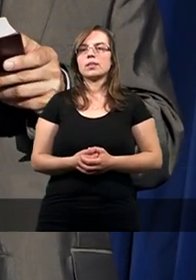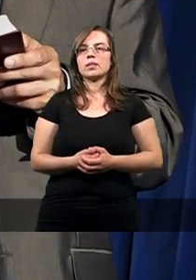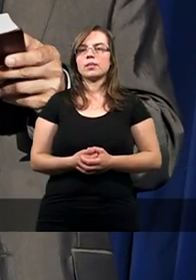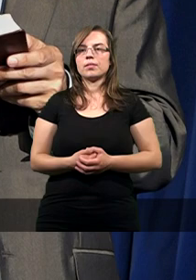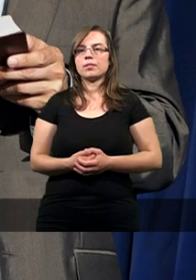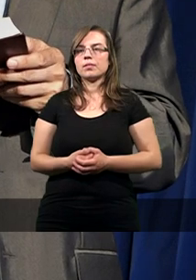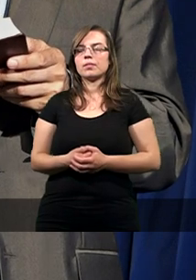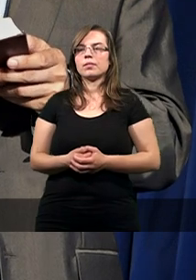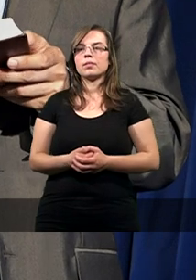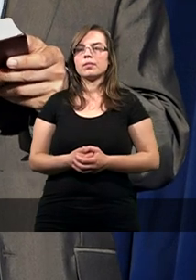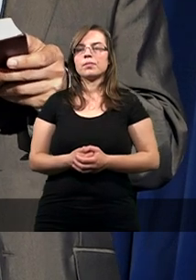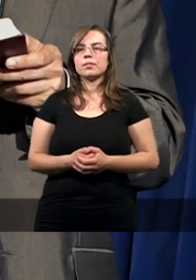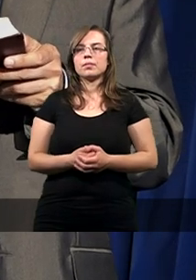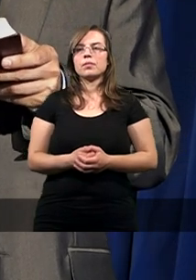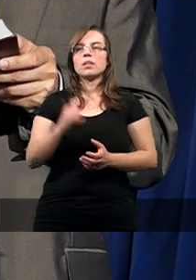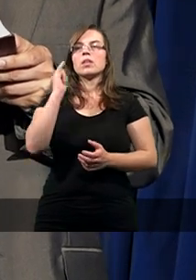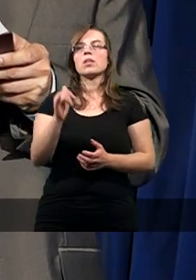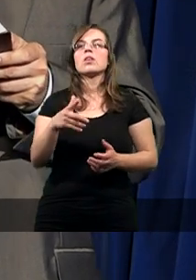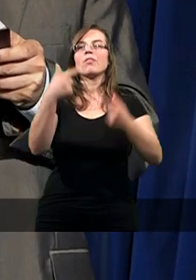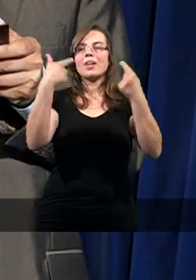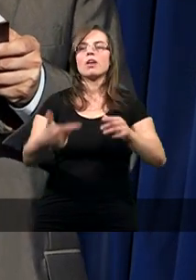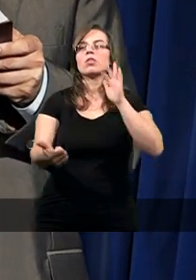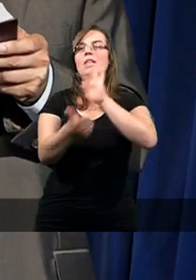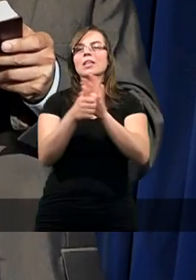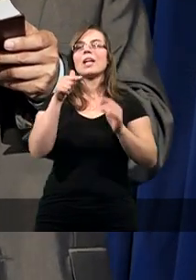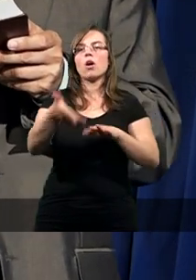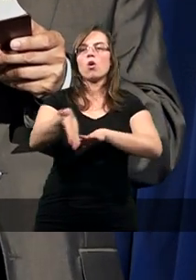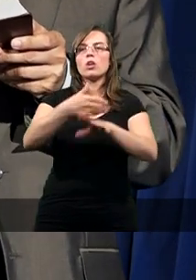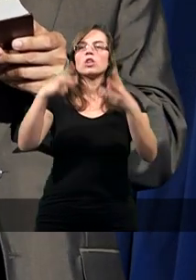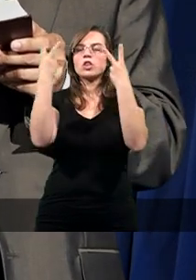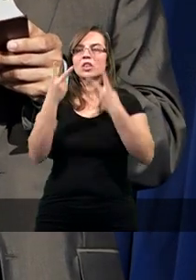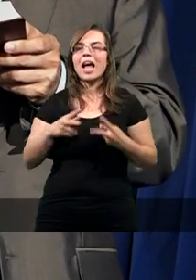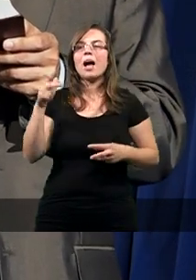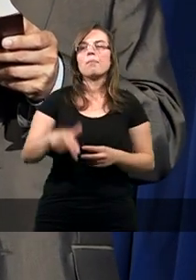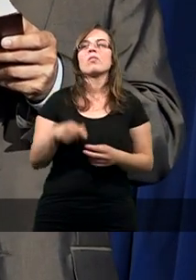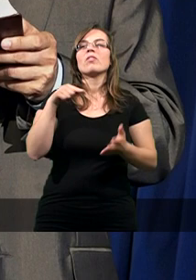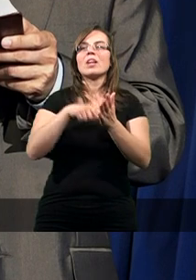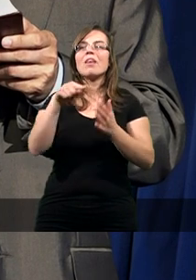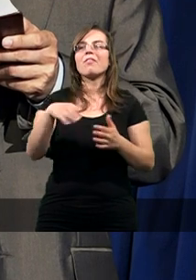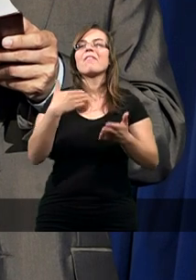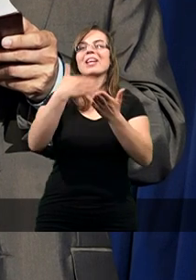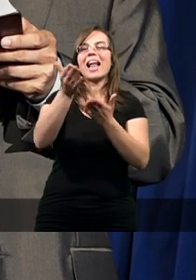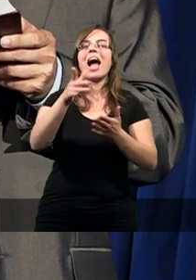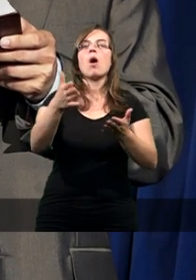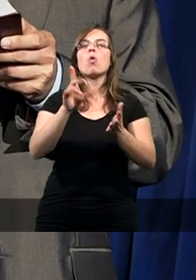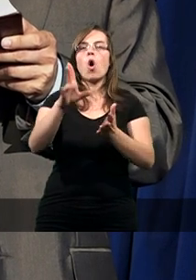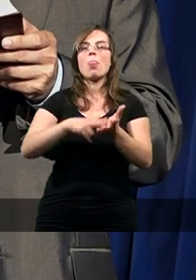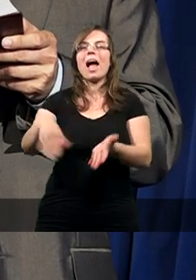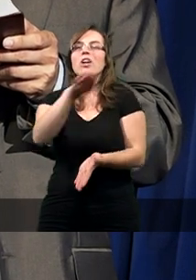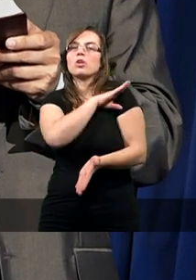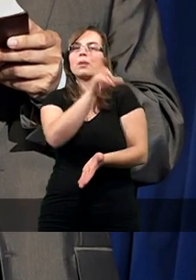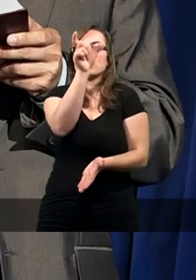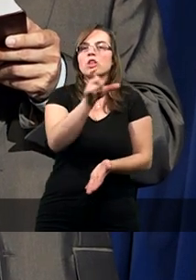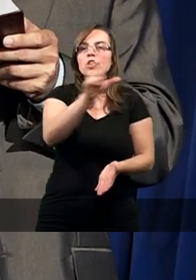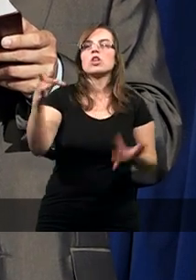crucified, and they took Jesus and led him away. I w wierszu 16 tego rozdziału czytamy, wtedy to wydał go im na śmierć